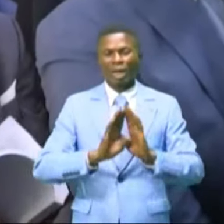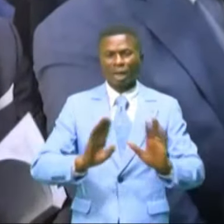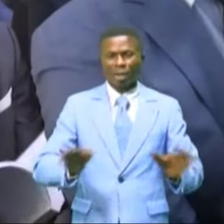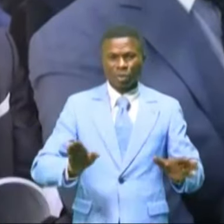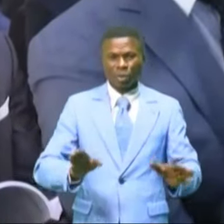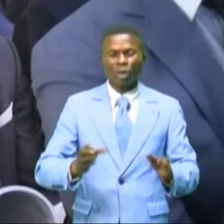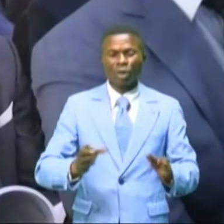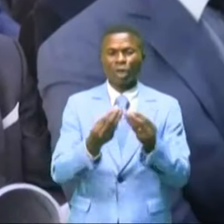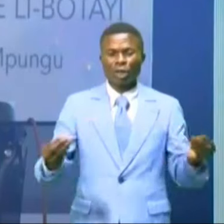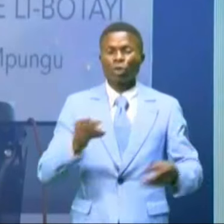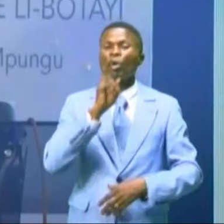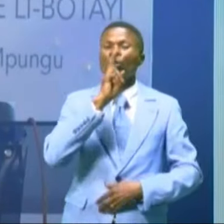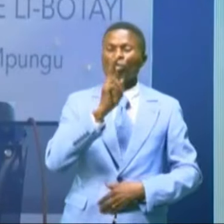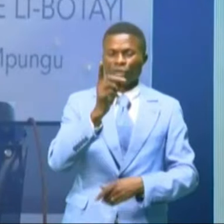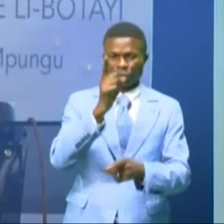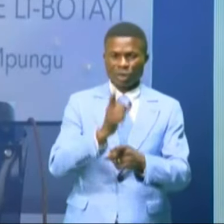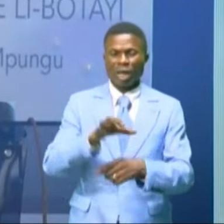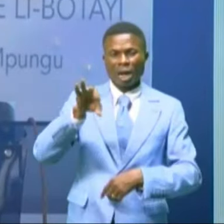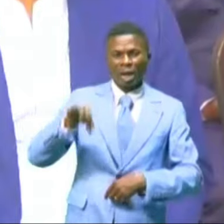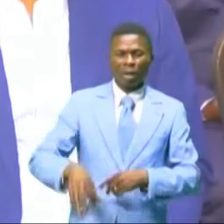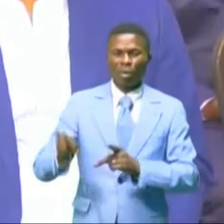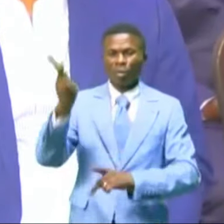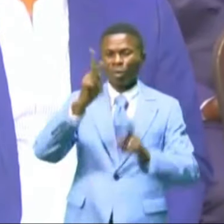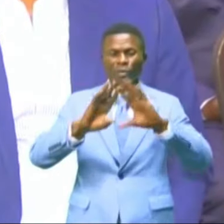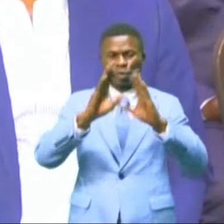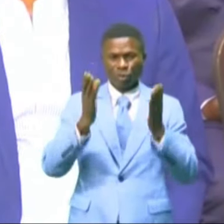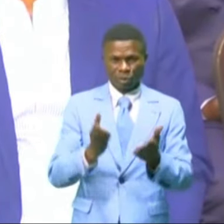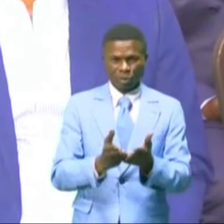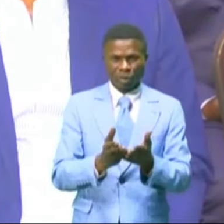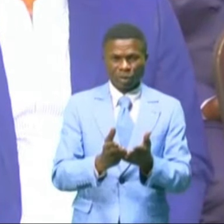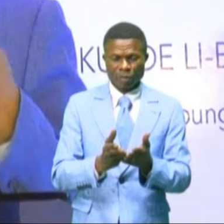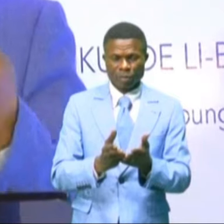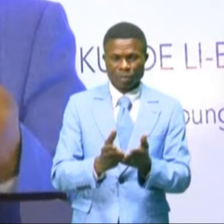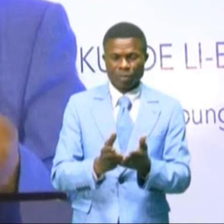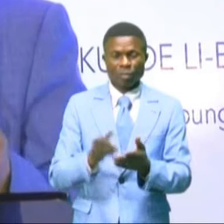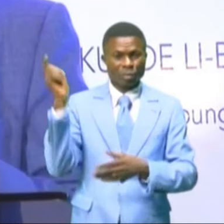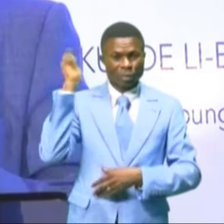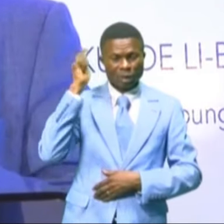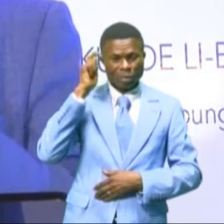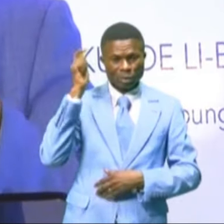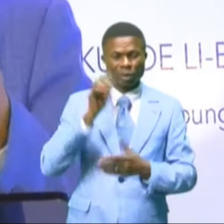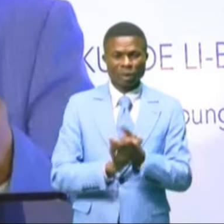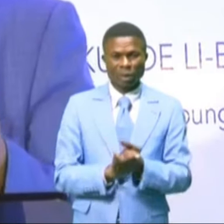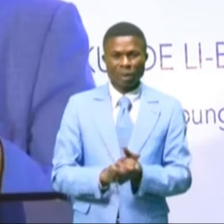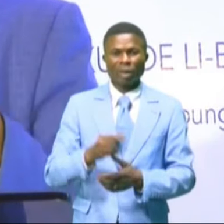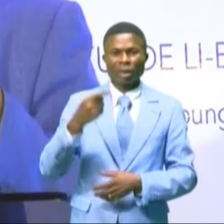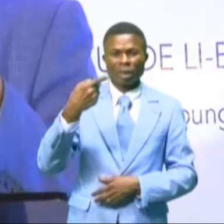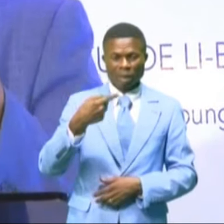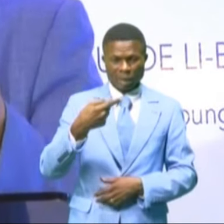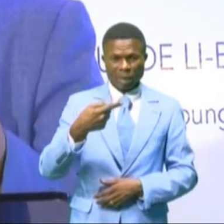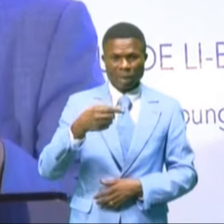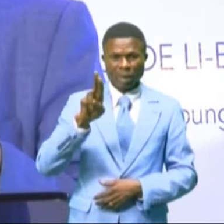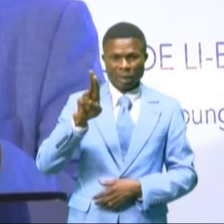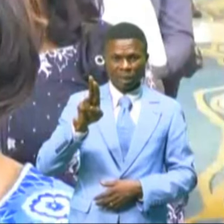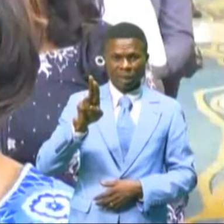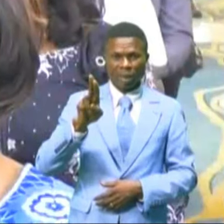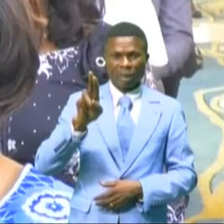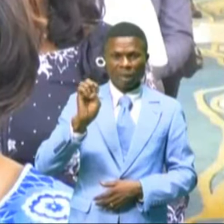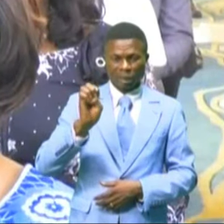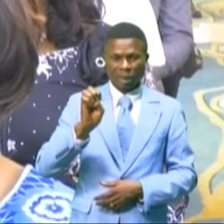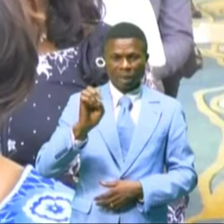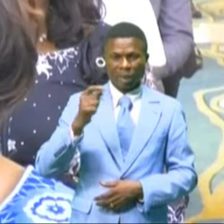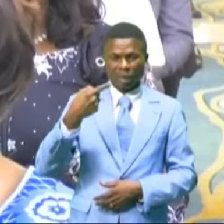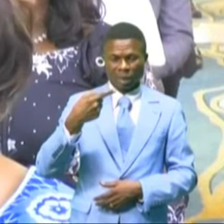des résultats concrets pour le bien-être de tous. Préfacé par le professeur Grégoire Bakandeja qui, à travers ses mots,